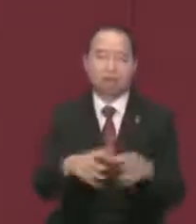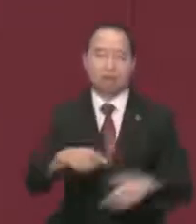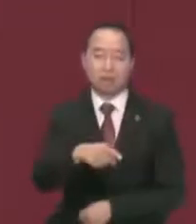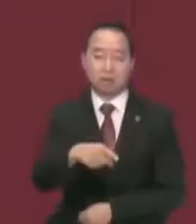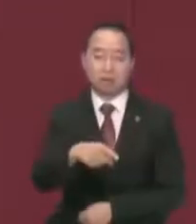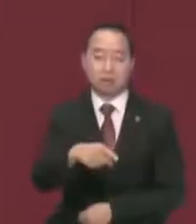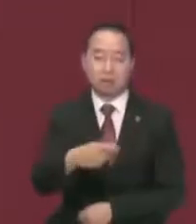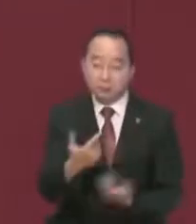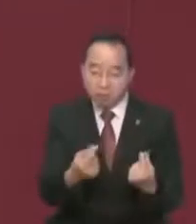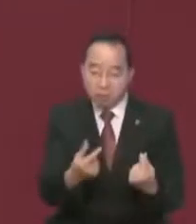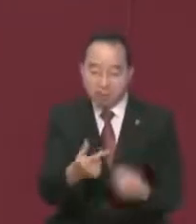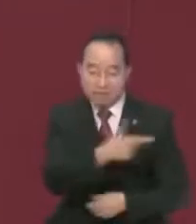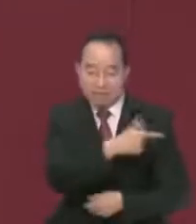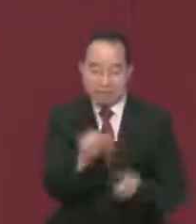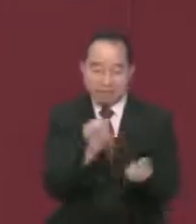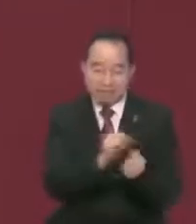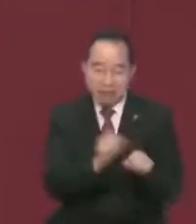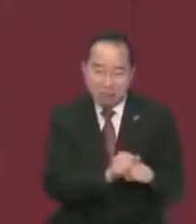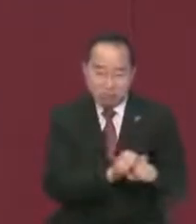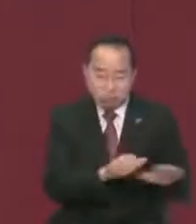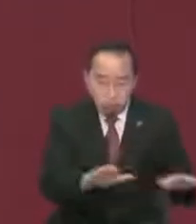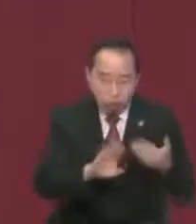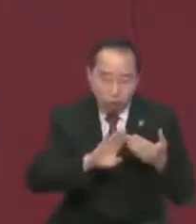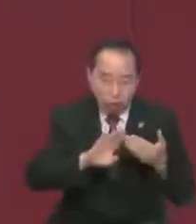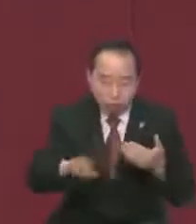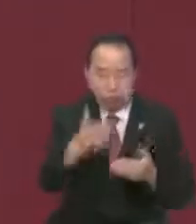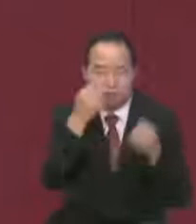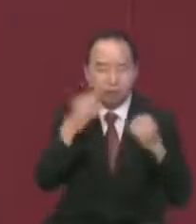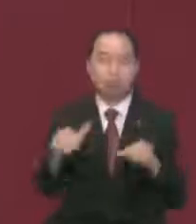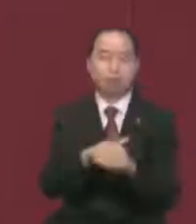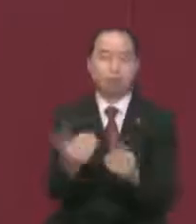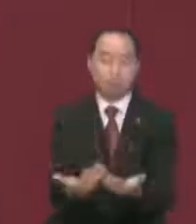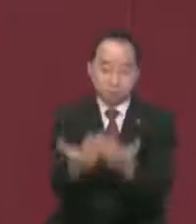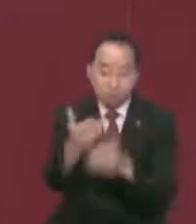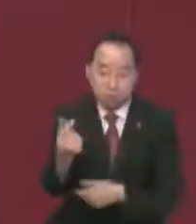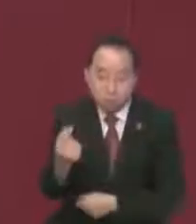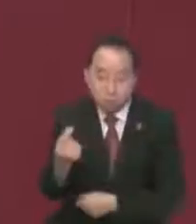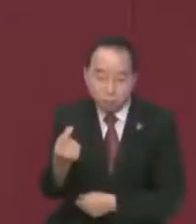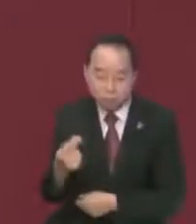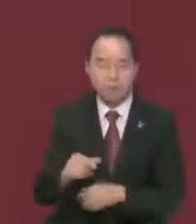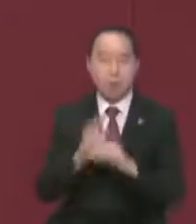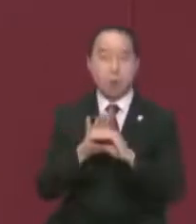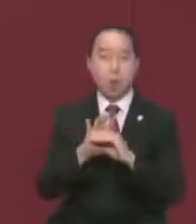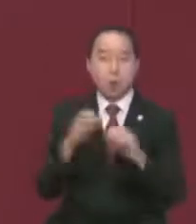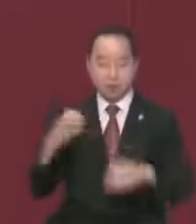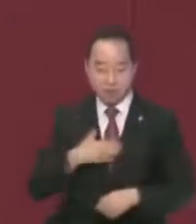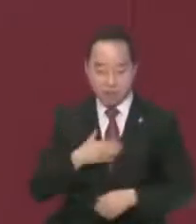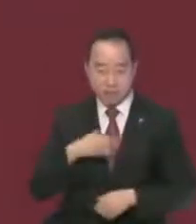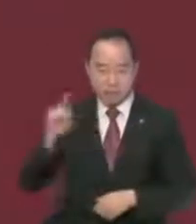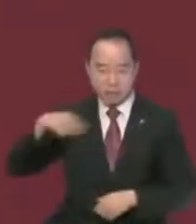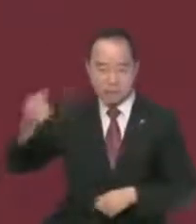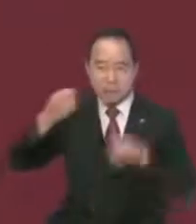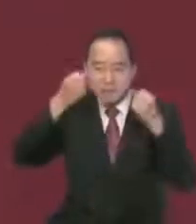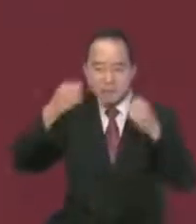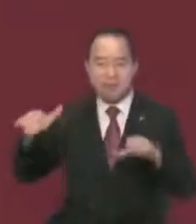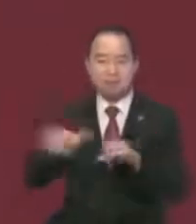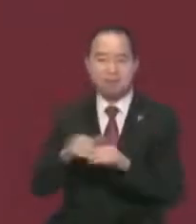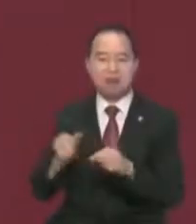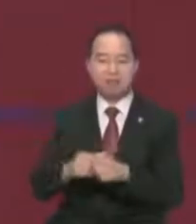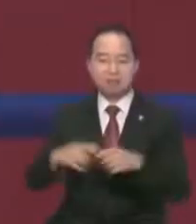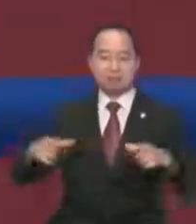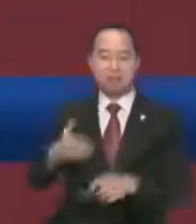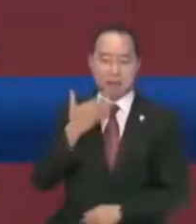코로나 위기는 진정한 21세기를 열 것입니다. 우선은 코로나 전쟁에서